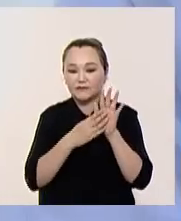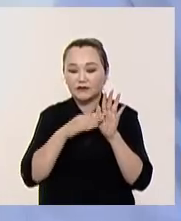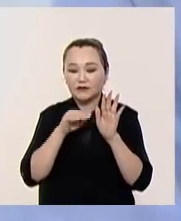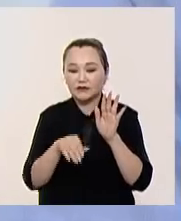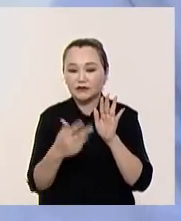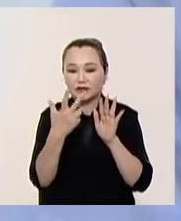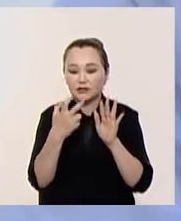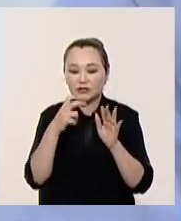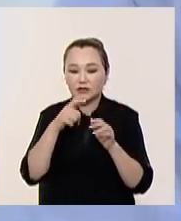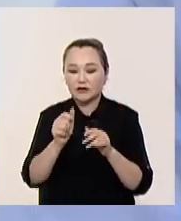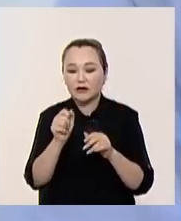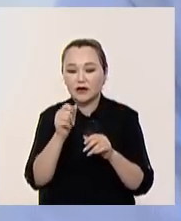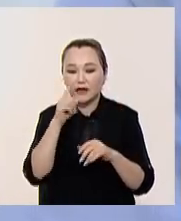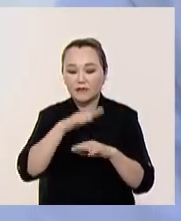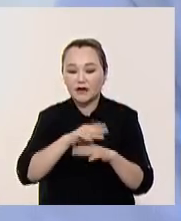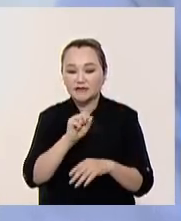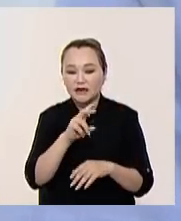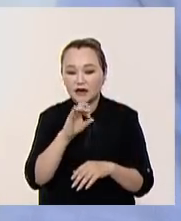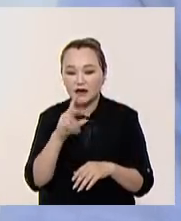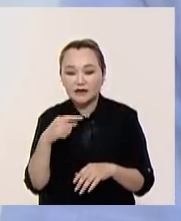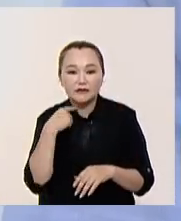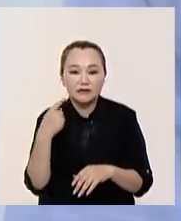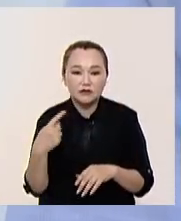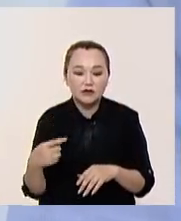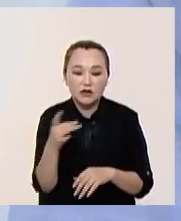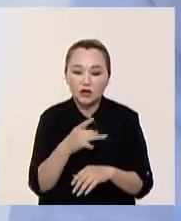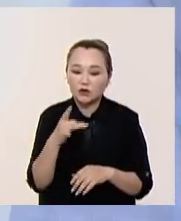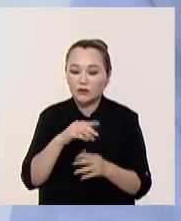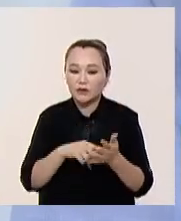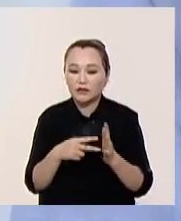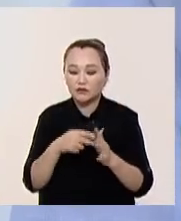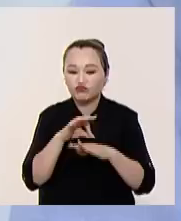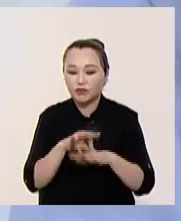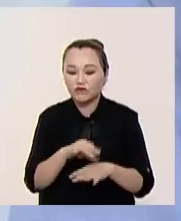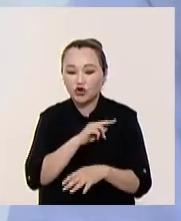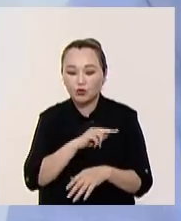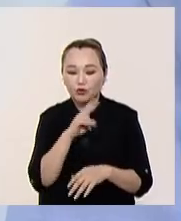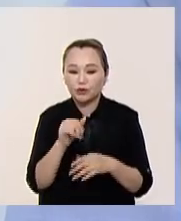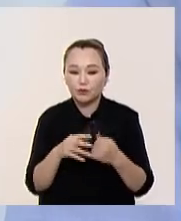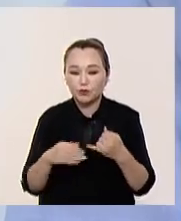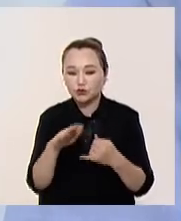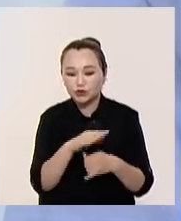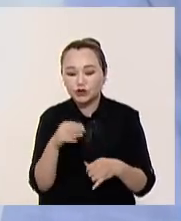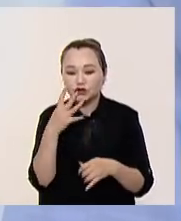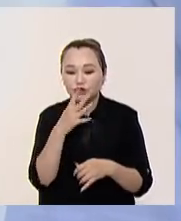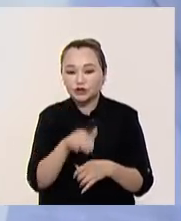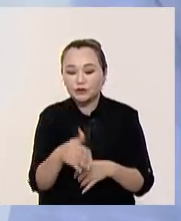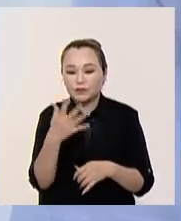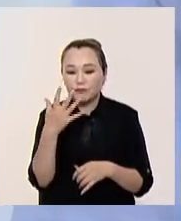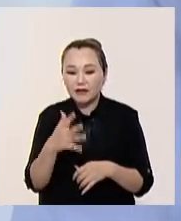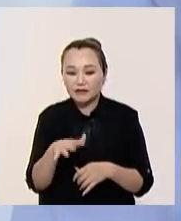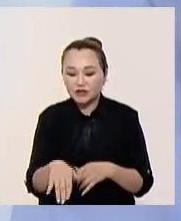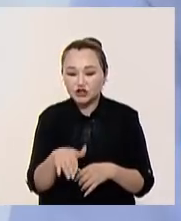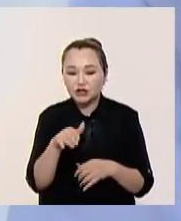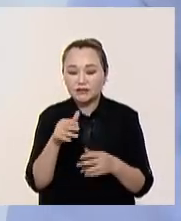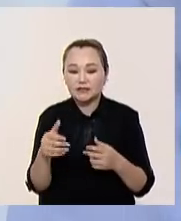тысячи гектар. Акиматом Астраханского района планируются проведены работы на площади 4,5 тысячи гектар по